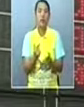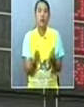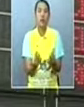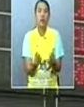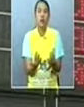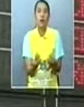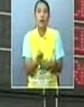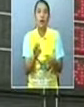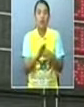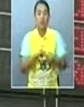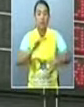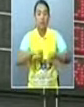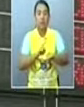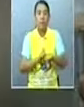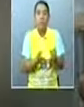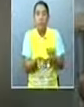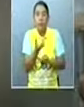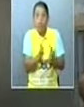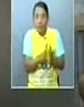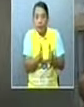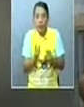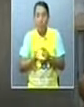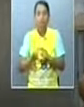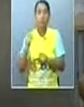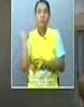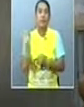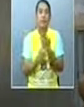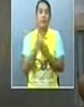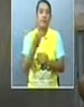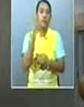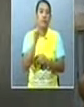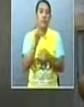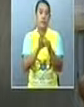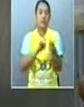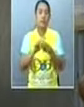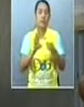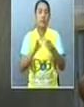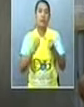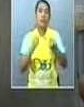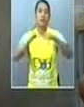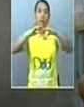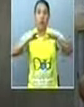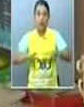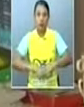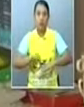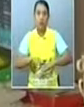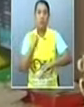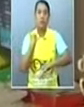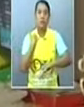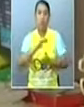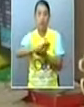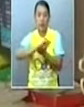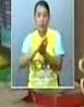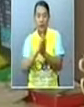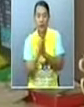โอกาสรีบาวช่วงสั้นนะคะเนื่องจากเมื่อปลายสัปดาห์ที่ผ่านมายังคงมีทิศทางของการปรับตัวลดลงของดัชนีแต่ว่าการปรับตัวรีบาวนั้นอาจ